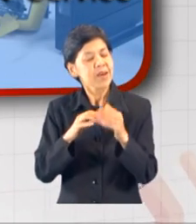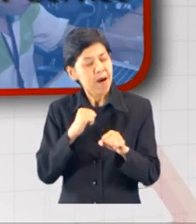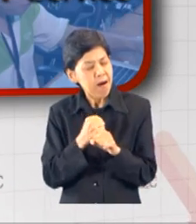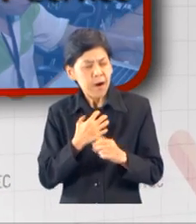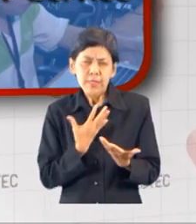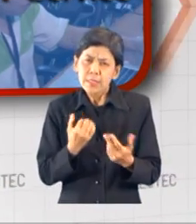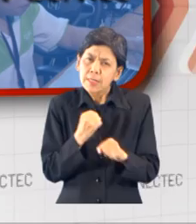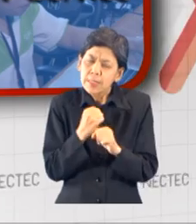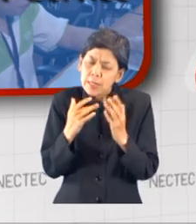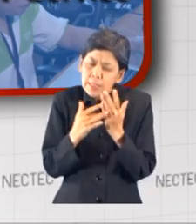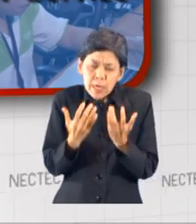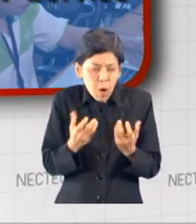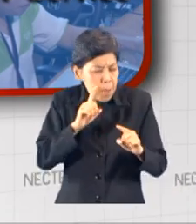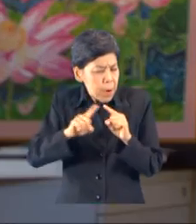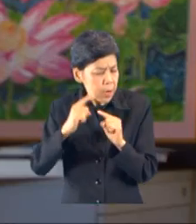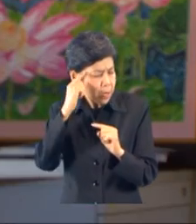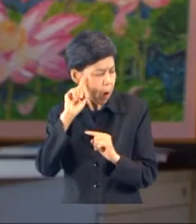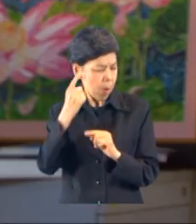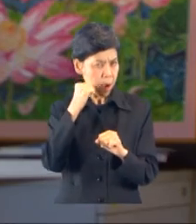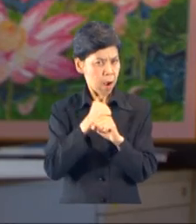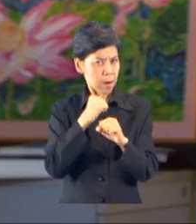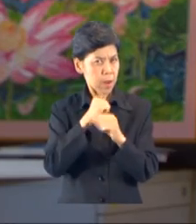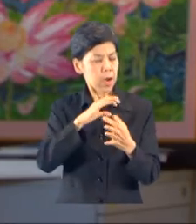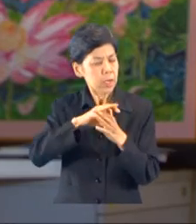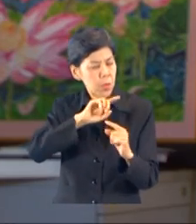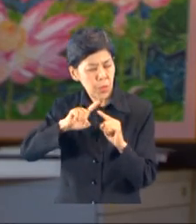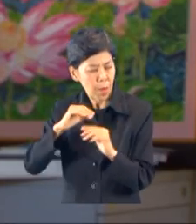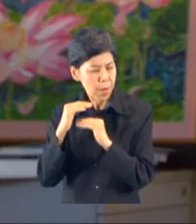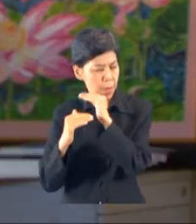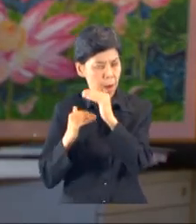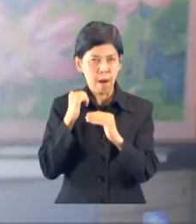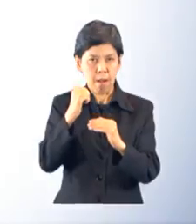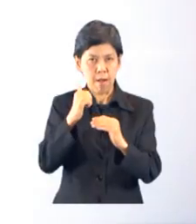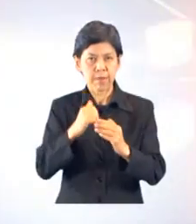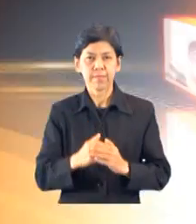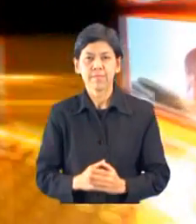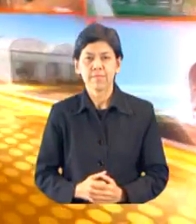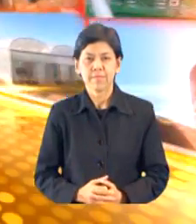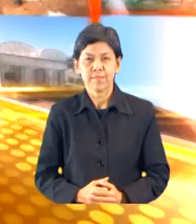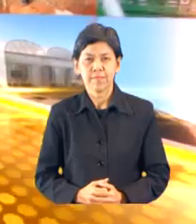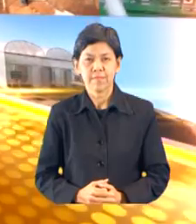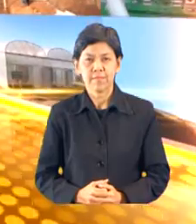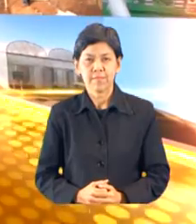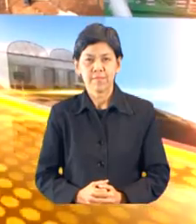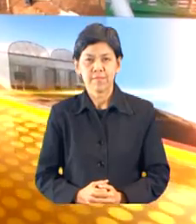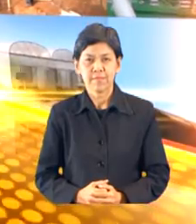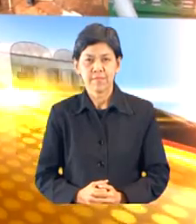พื่อทำให้เกิดนวัตกรรมใหม่ๆในยุคเศรษฐกิจเชิงสร้างสรรค์